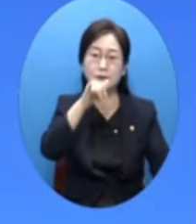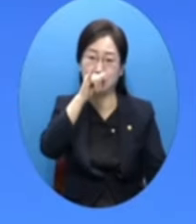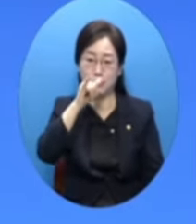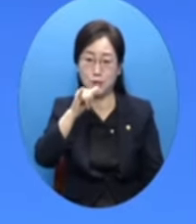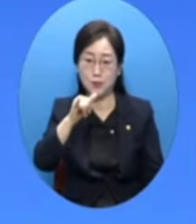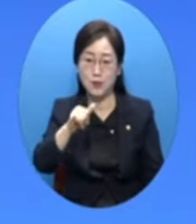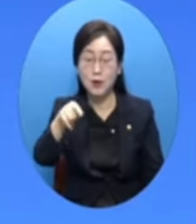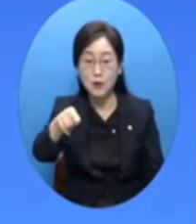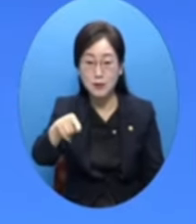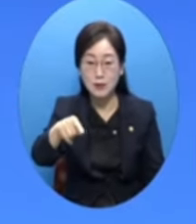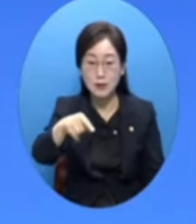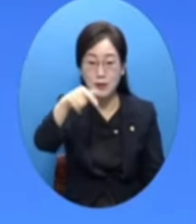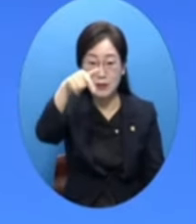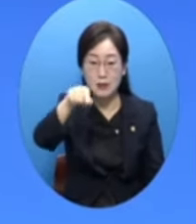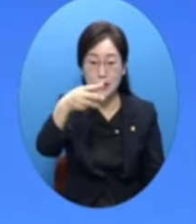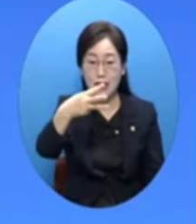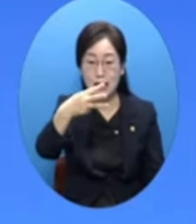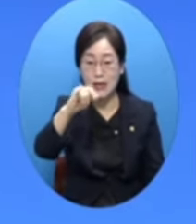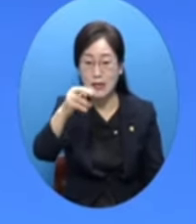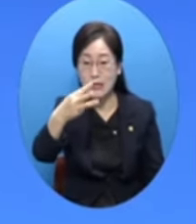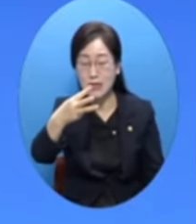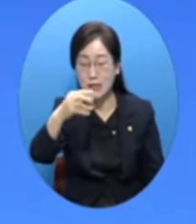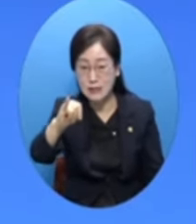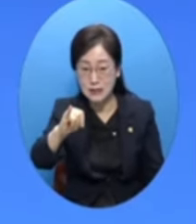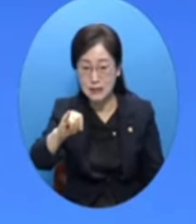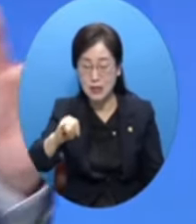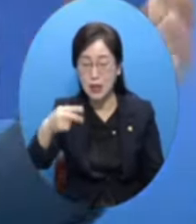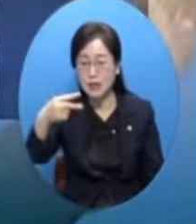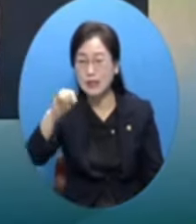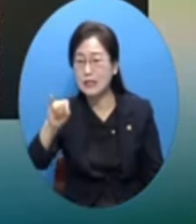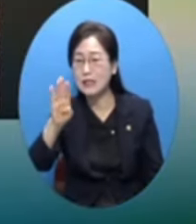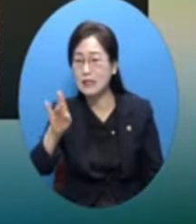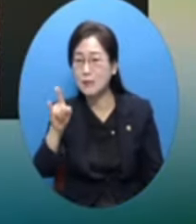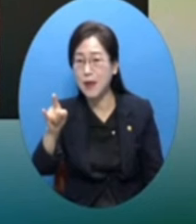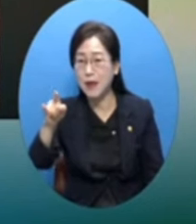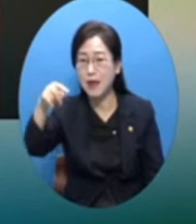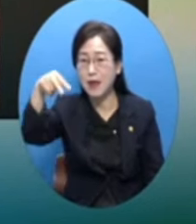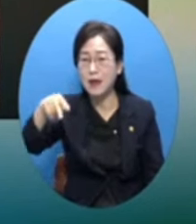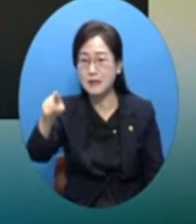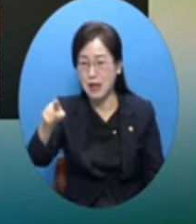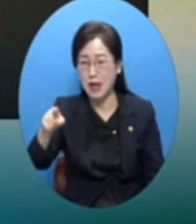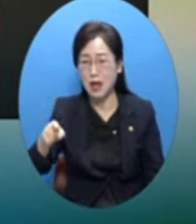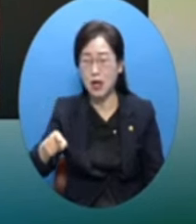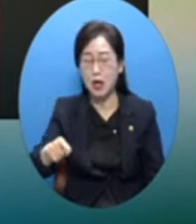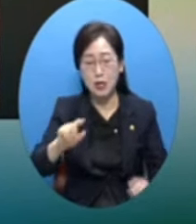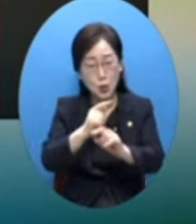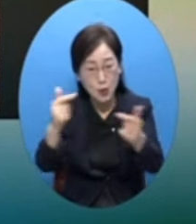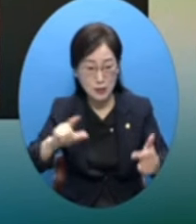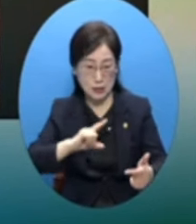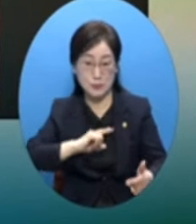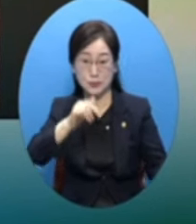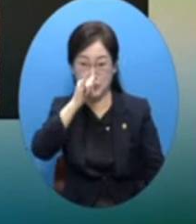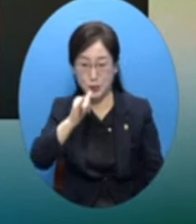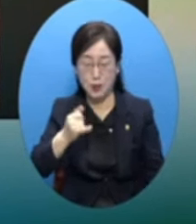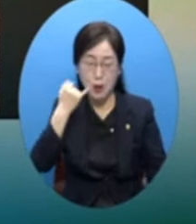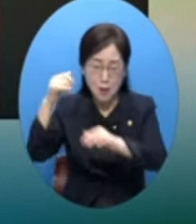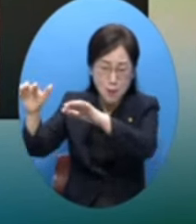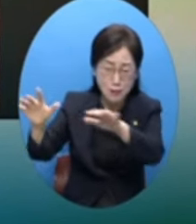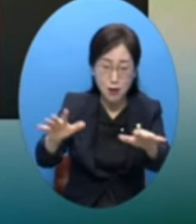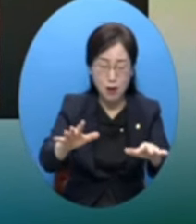갈릴리 게네사렛 디베라라고 부르는데 워낙 호수가 커서 갈릴리 바다라고 부릅니다.